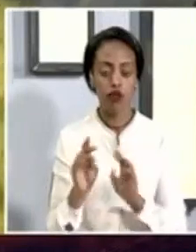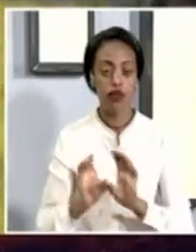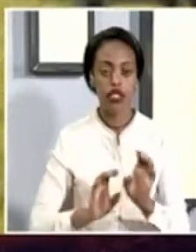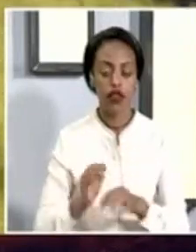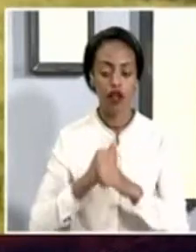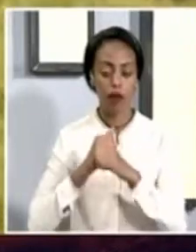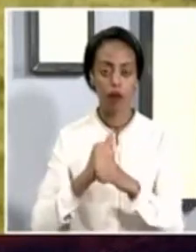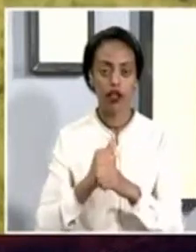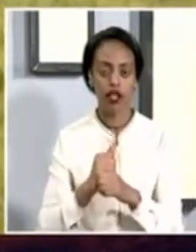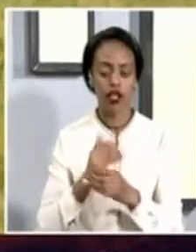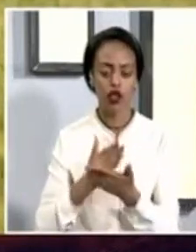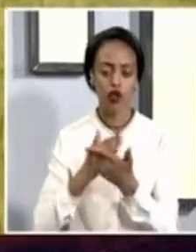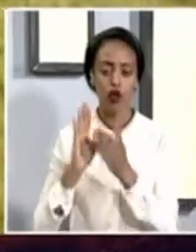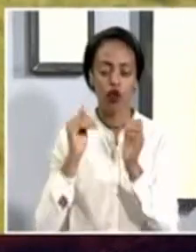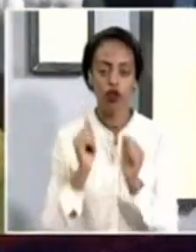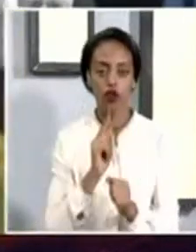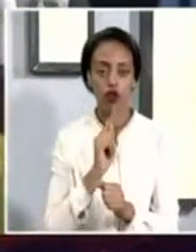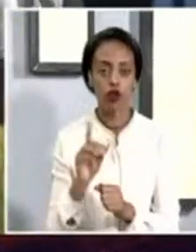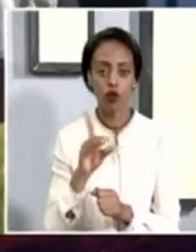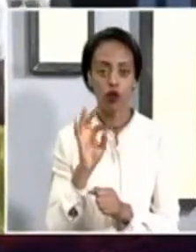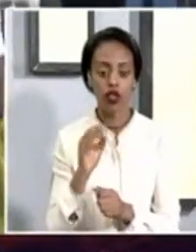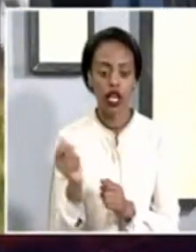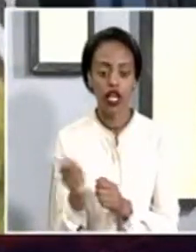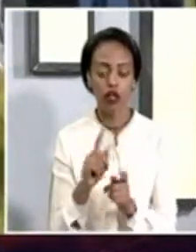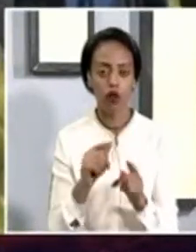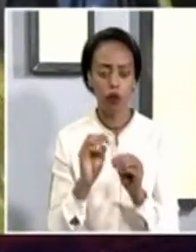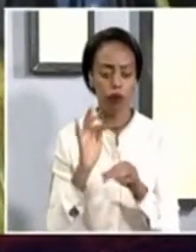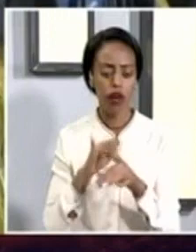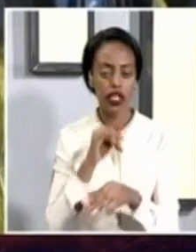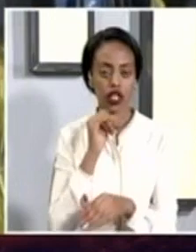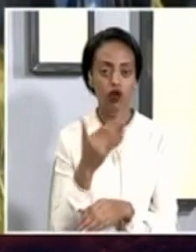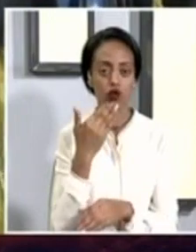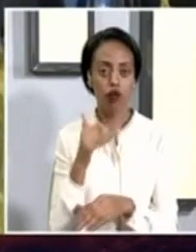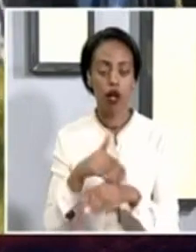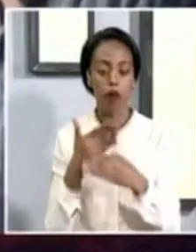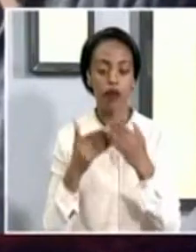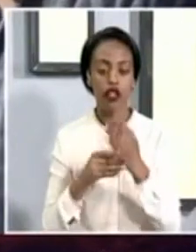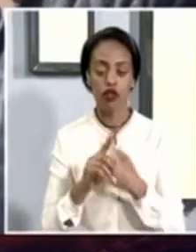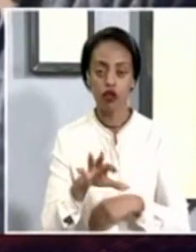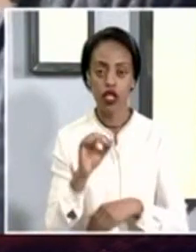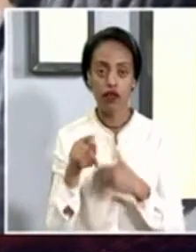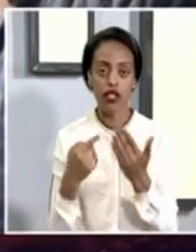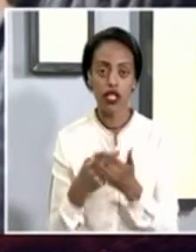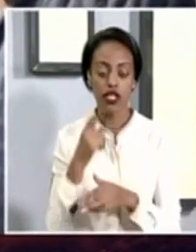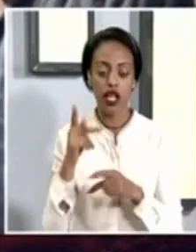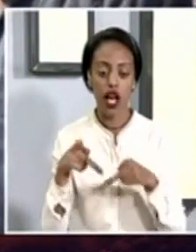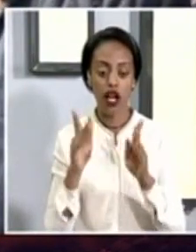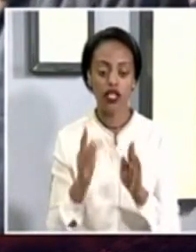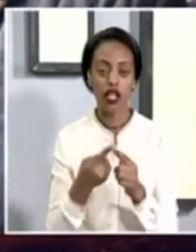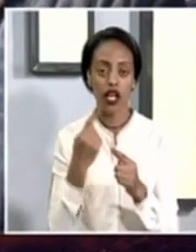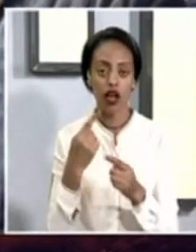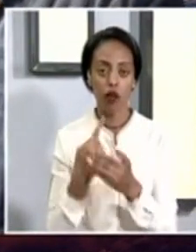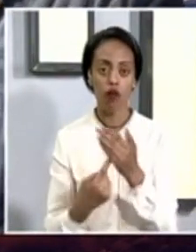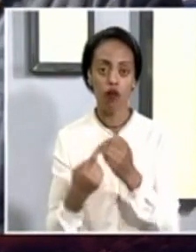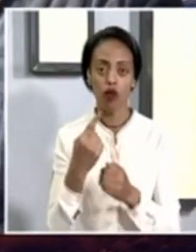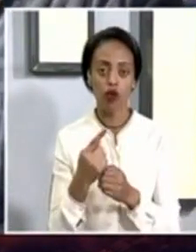መኸተ ተባሪሩ ክኸይድ ክኢል እዩ ትኩታ ገጠም ስርናይ እውን ምንም ከይተነክአ ፅቡቅ ኣብ ፅቡቅ ብርኪ እዩ ዝርከብ ስለዚ ሓረስታይና ካብ ብተናፀል ብኩታ